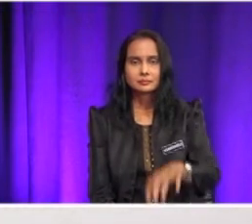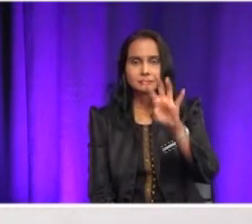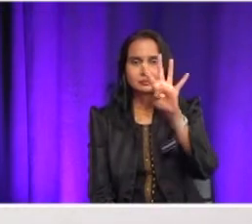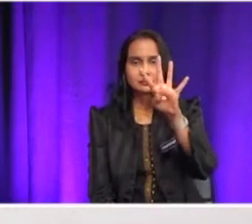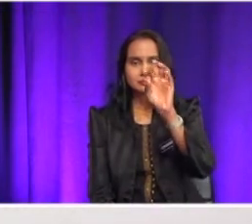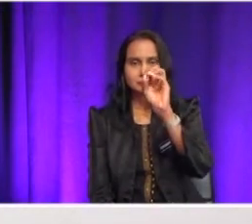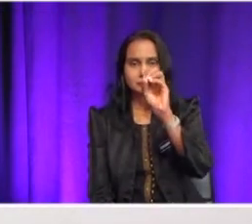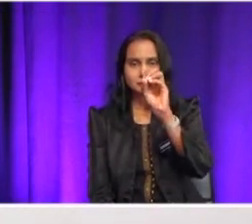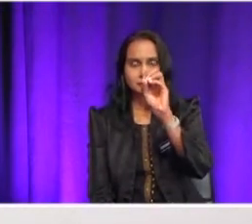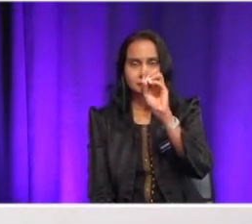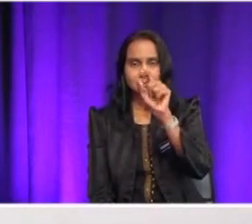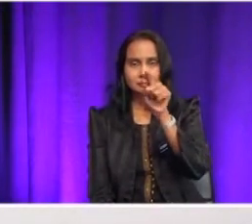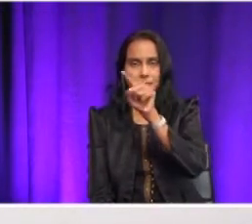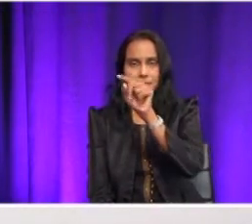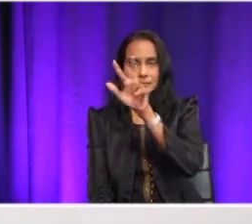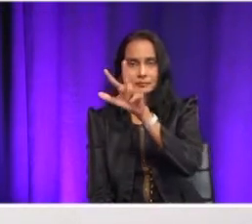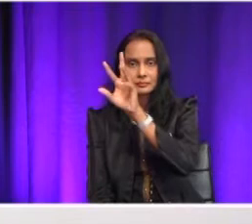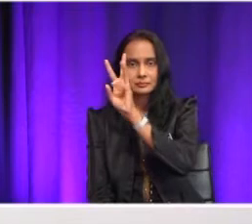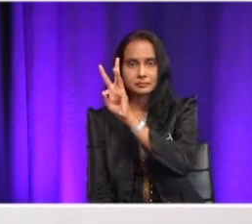kita bahagia